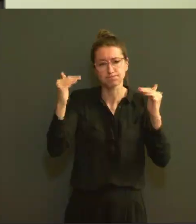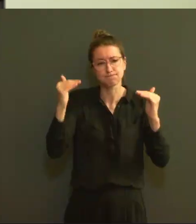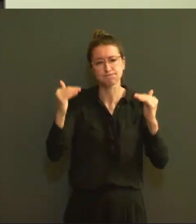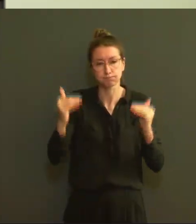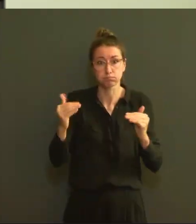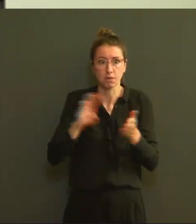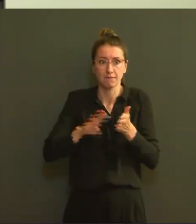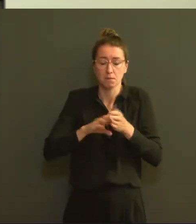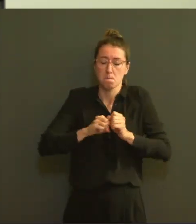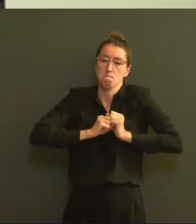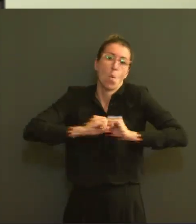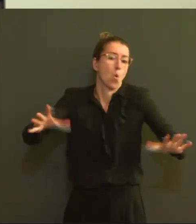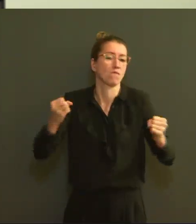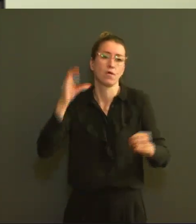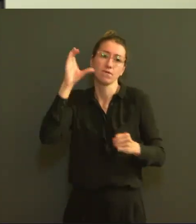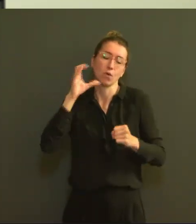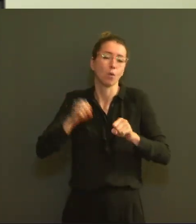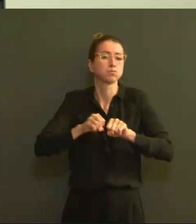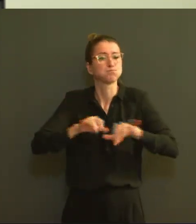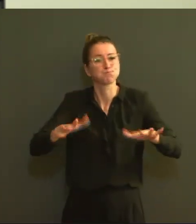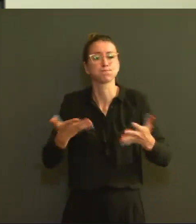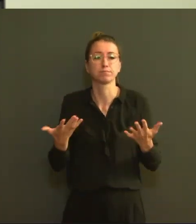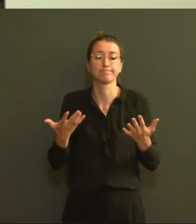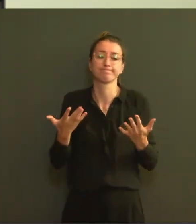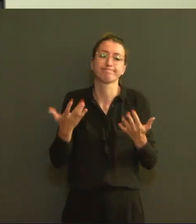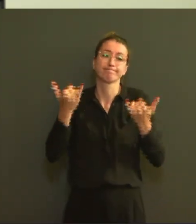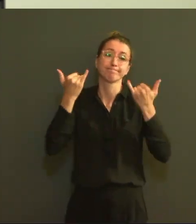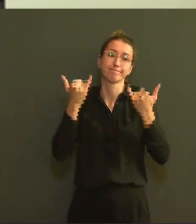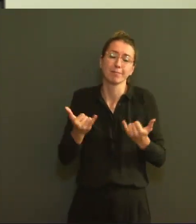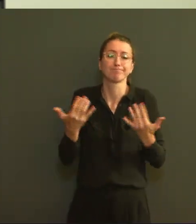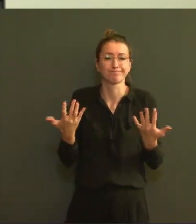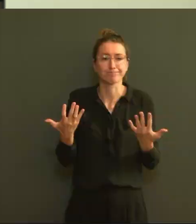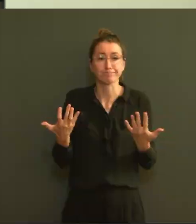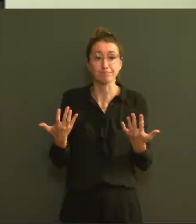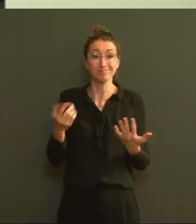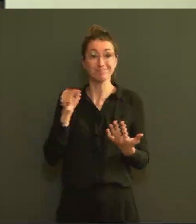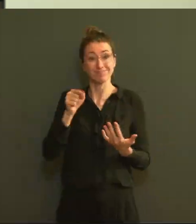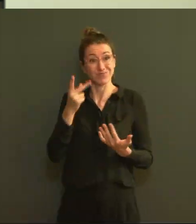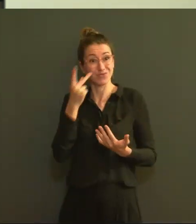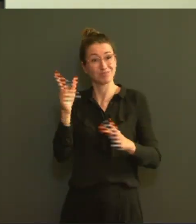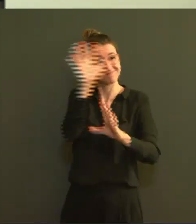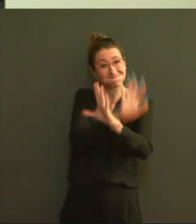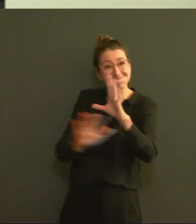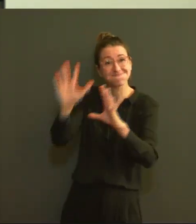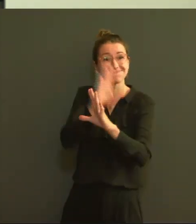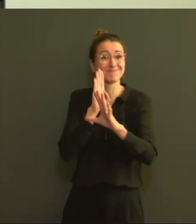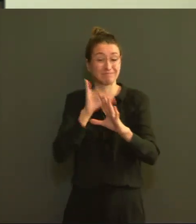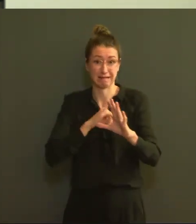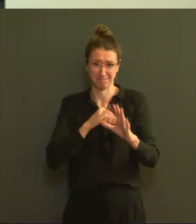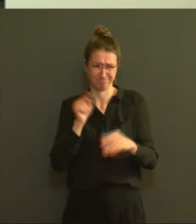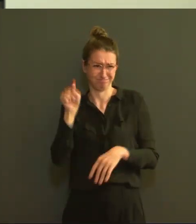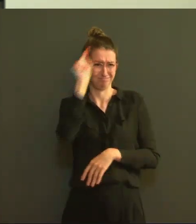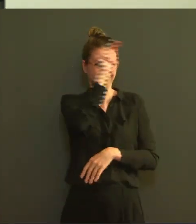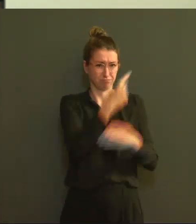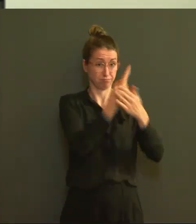dit, que les réponses à ces mesures sont très variables dans le pays. À Anvers, par exemple, où des mesures encore